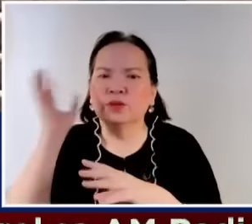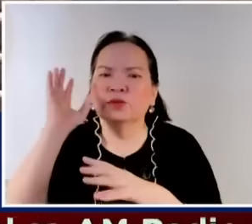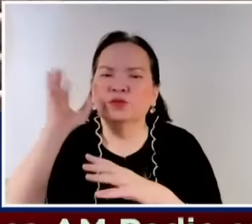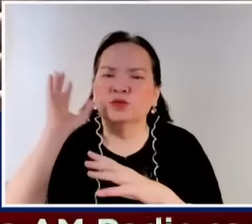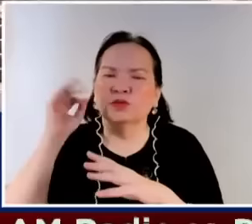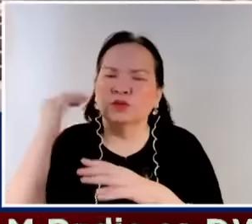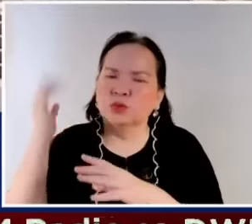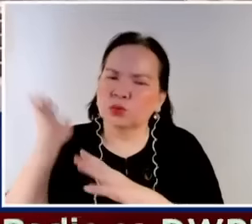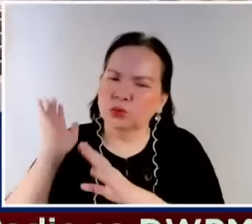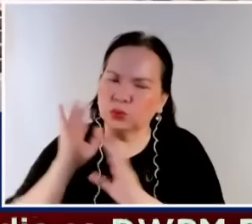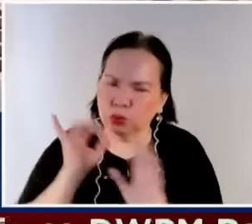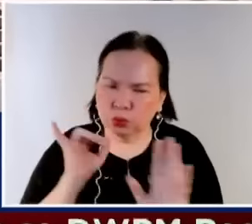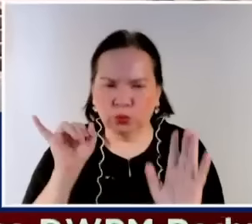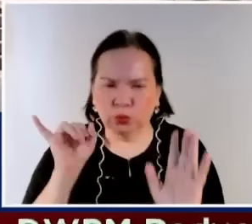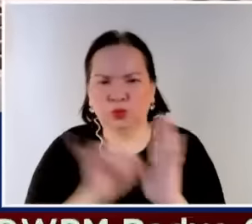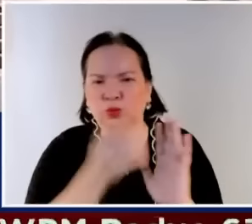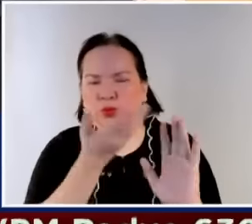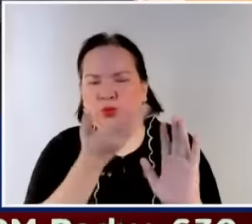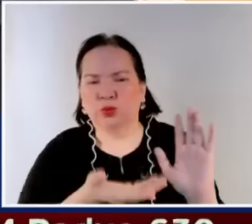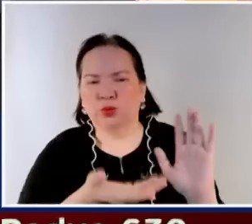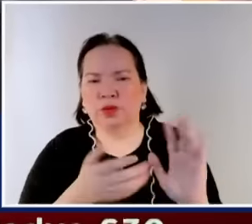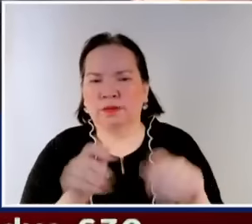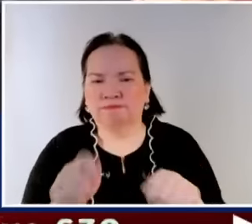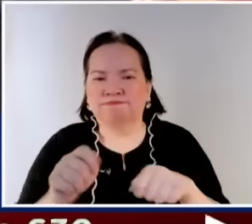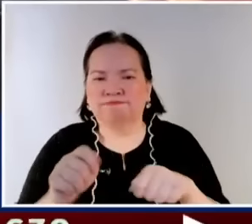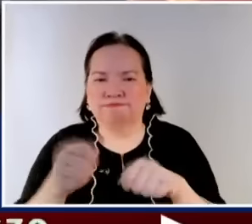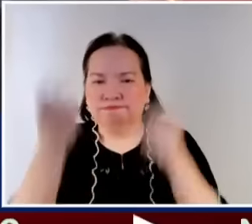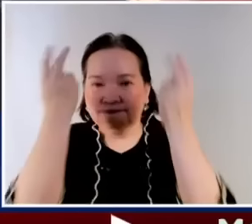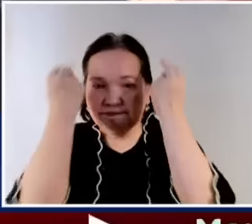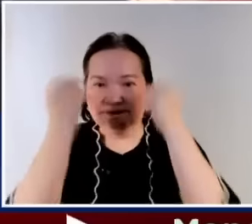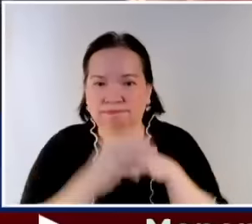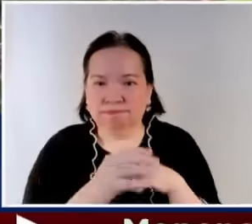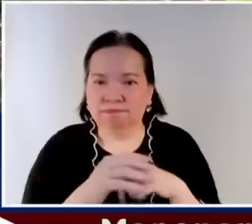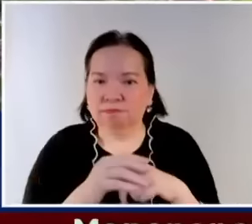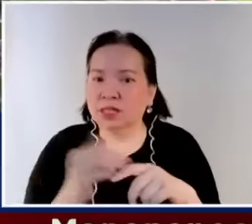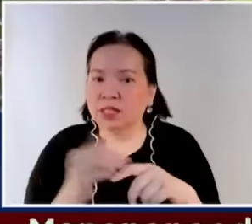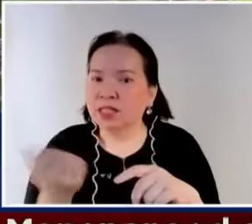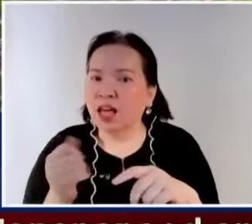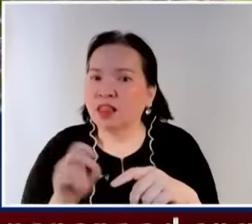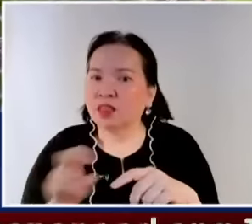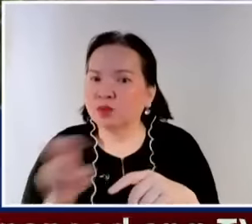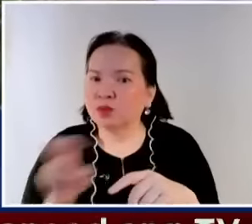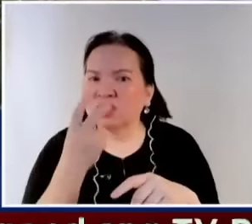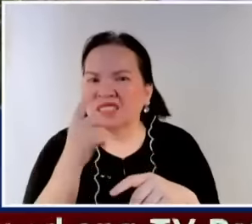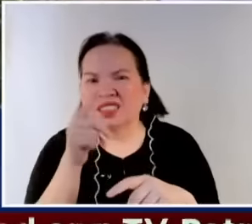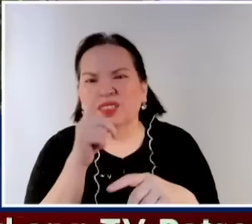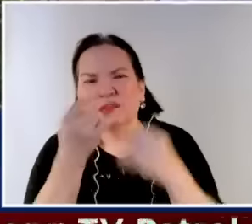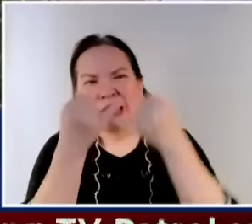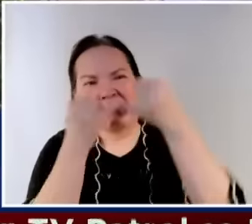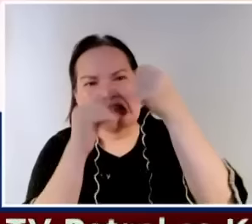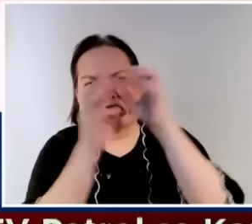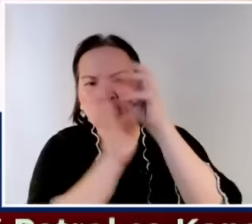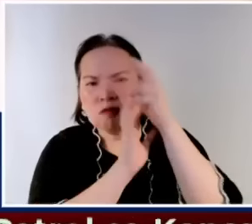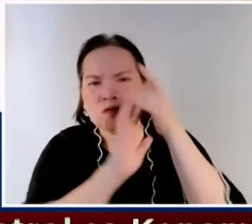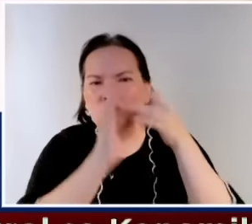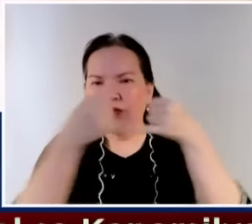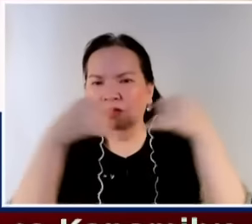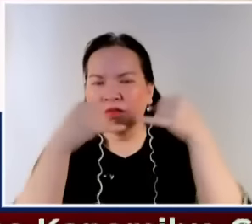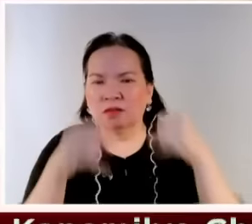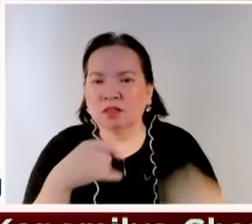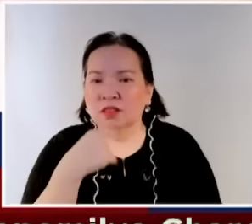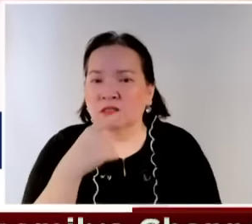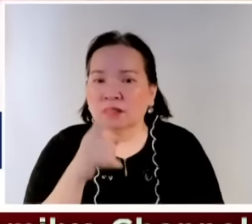patok na pasyalan ang Intramuros sa Maynila. Pero ano kayang tingin ng mga turista sa mga salasalabat na kable? Ang tawag